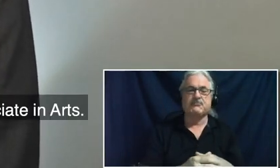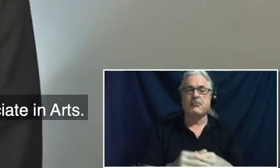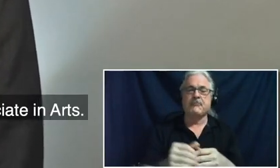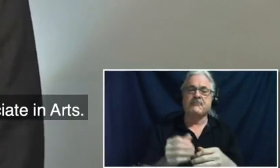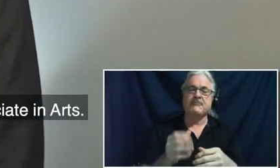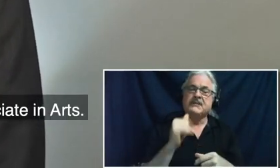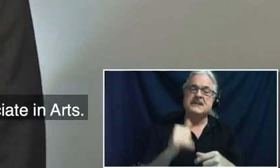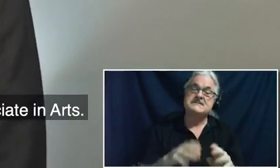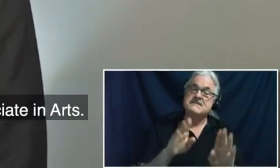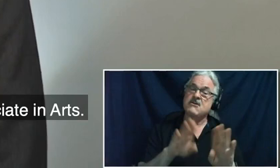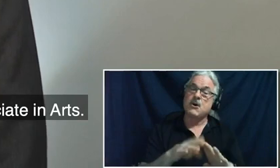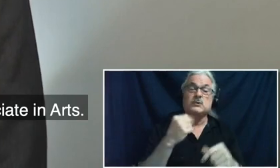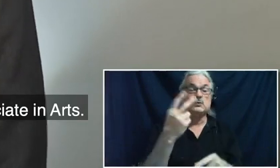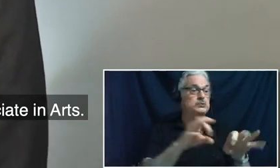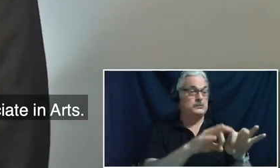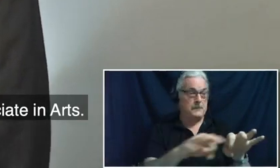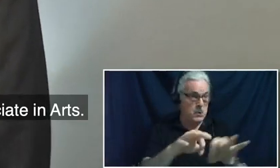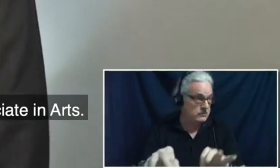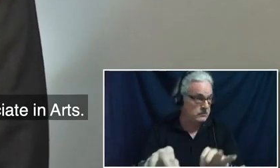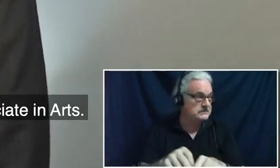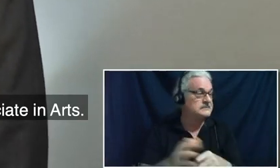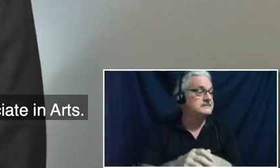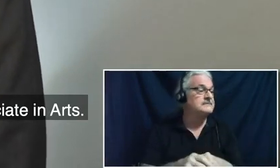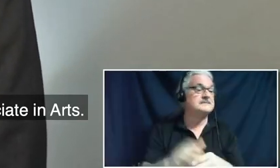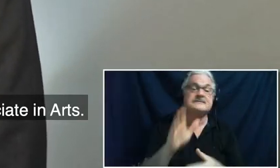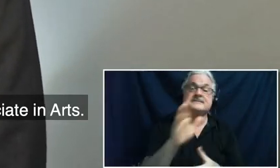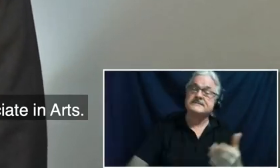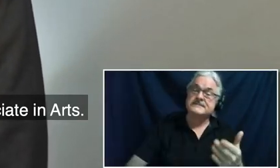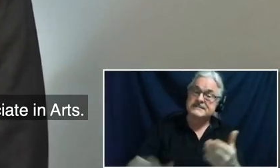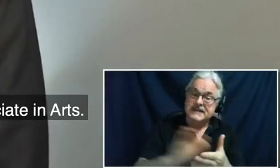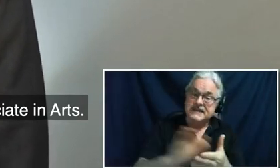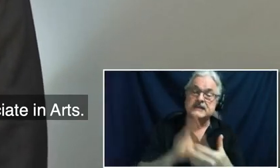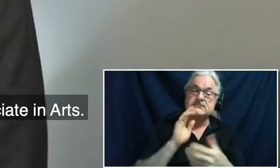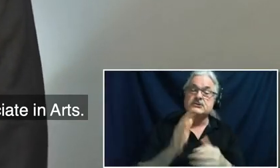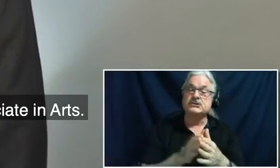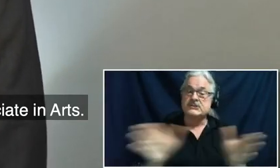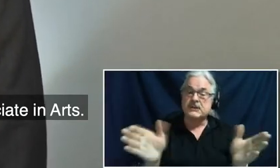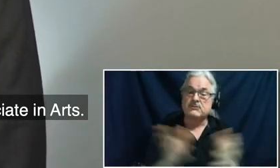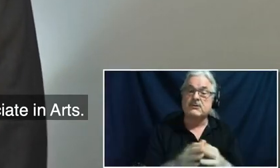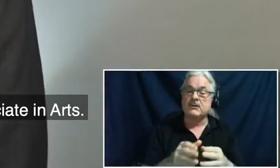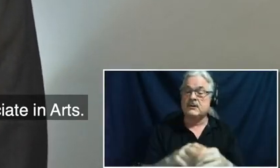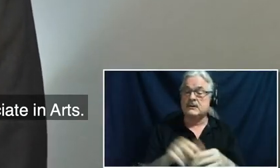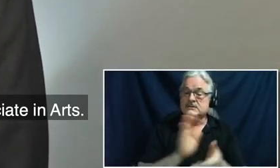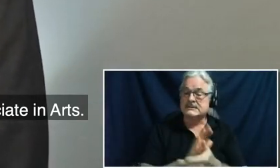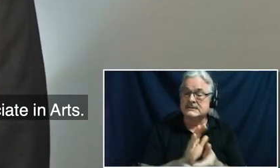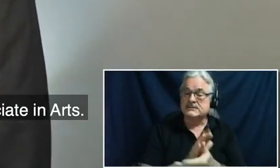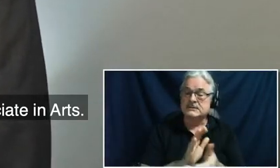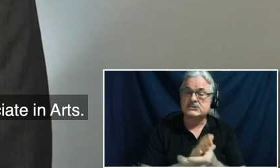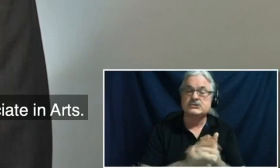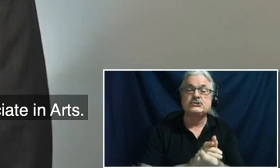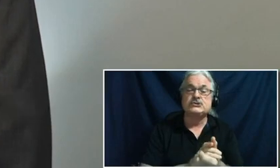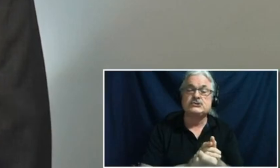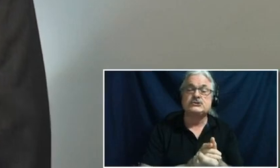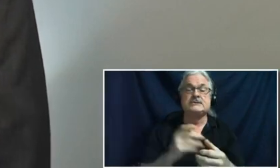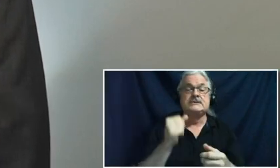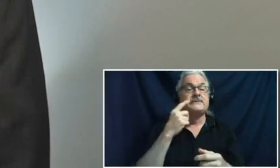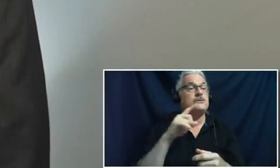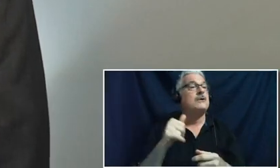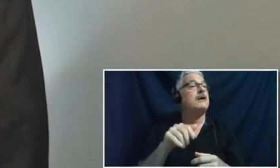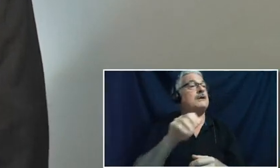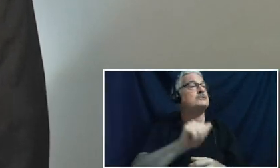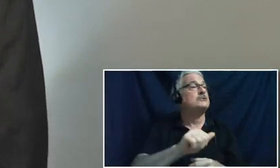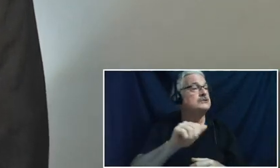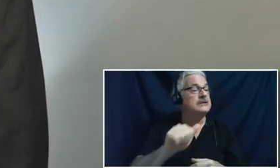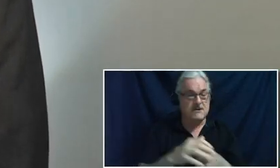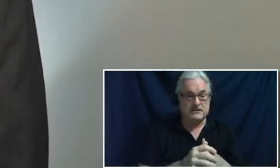chaque jour, je vais à l'école et j'aide des enfants à acquérir, les aptitudes, les compétences qui les aideront à réussir dans la vie, quel que